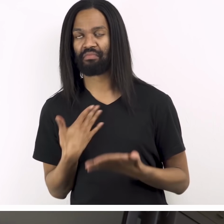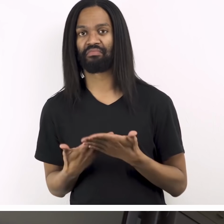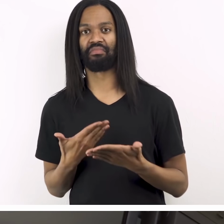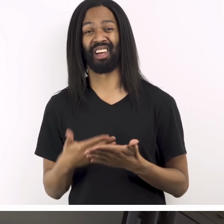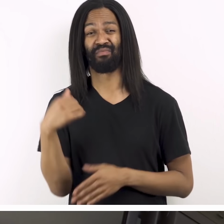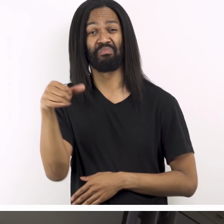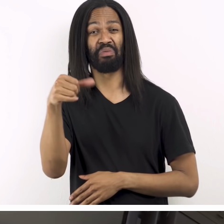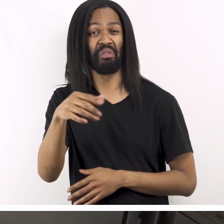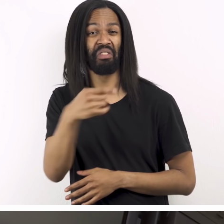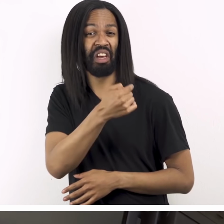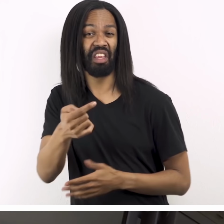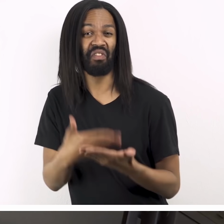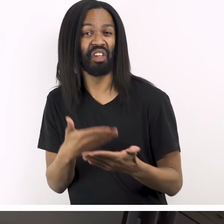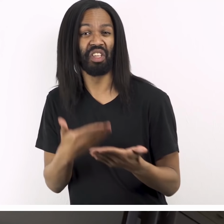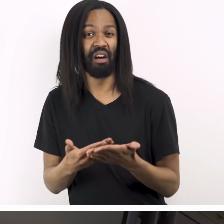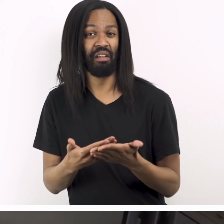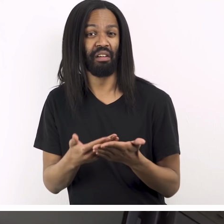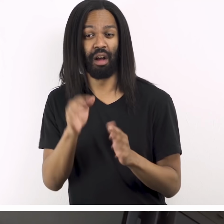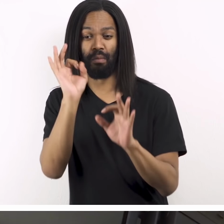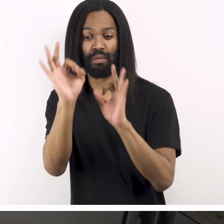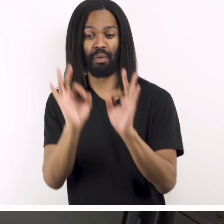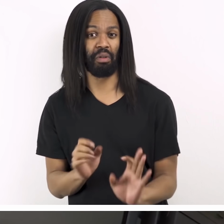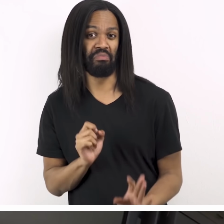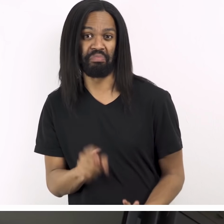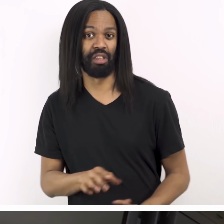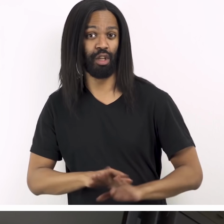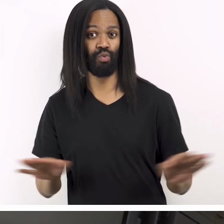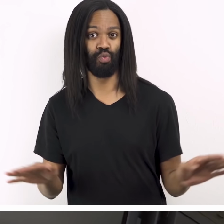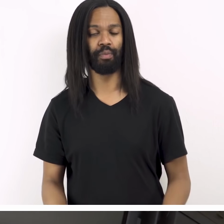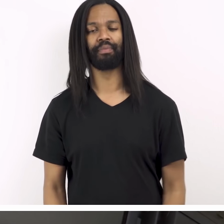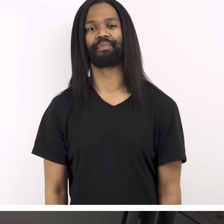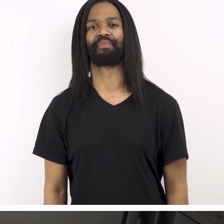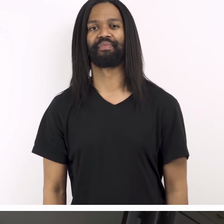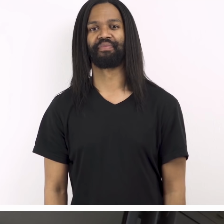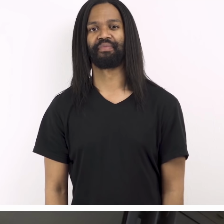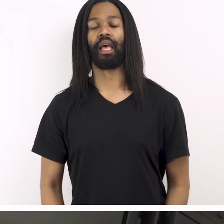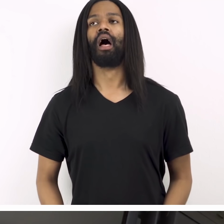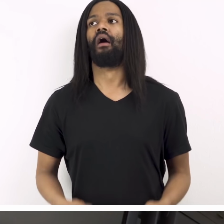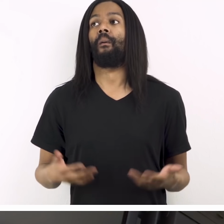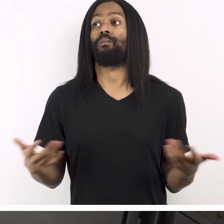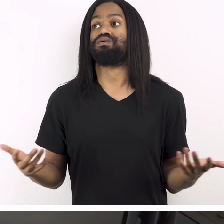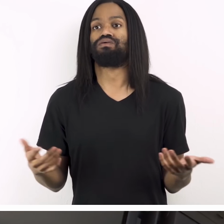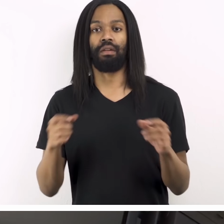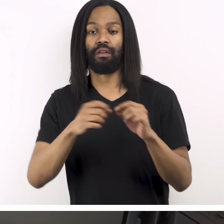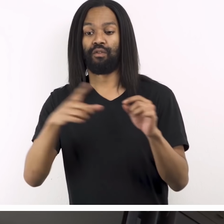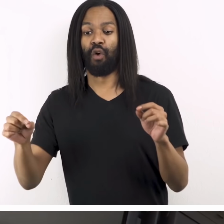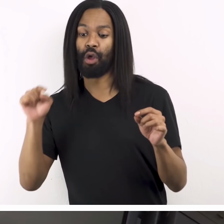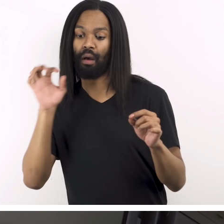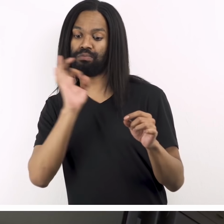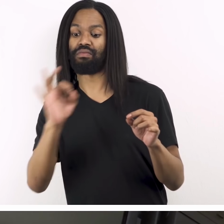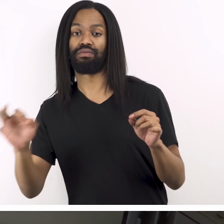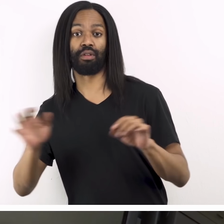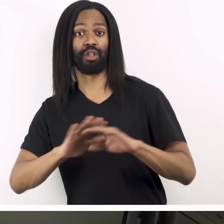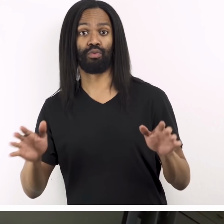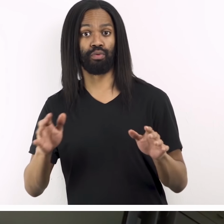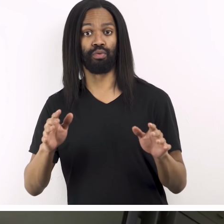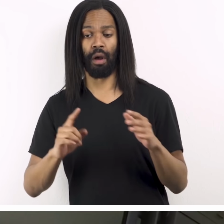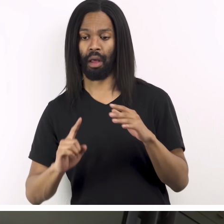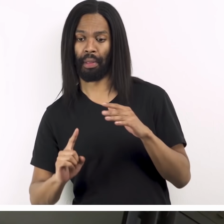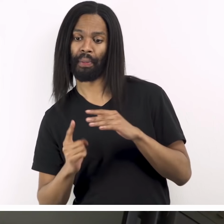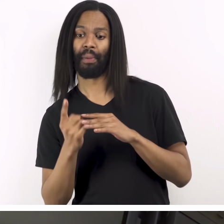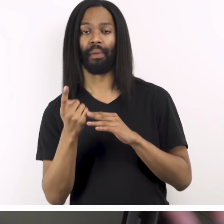j'aurais à lui reprocher, ces petits points. Mais voilà, c'est uniquement sur le feuillage, ça